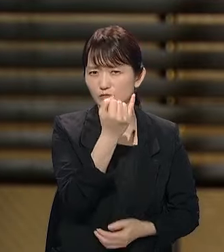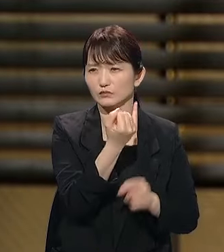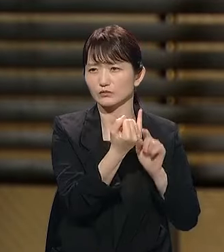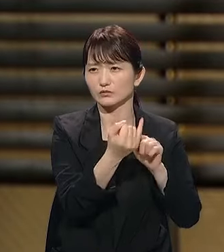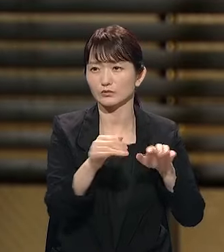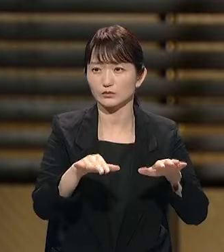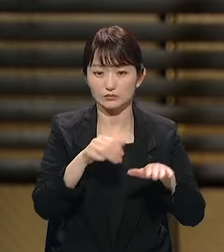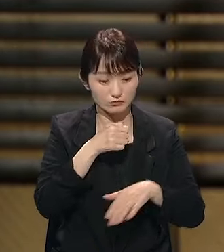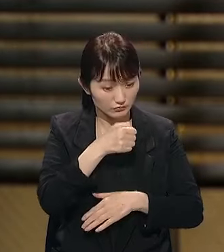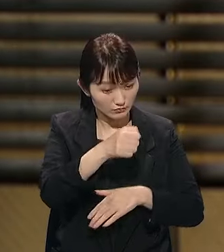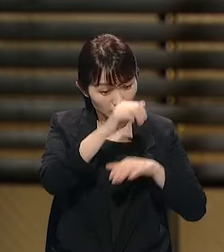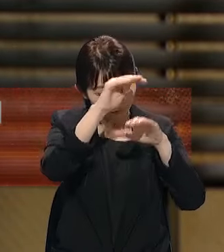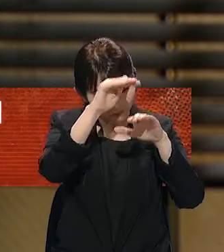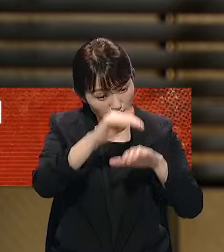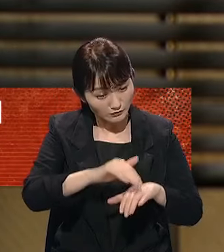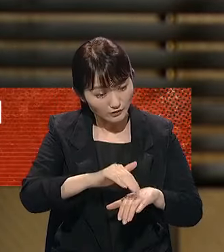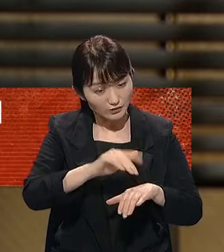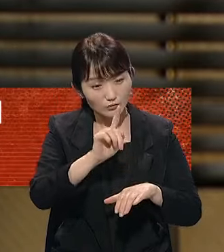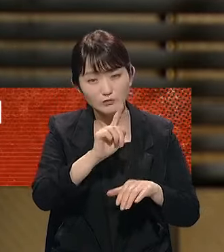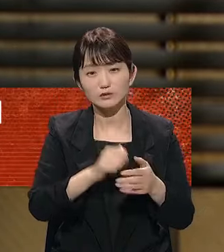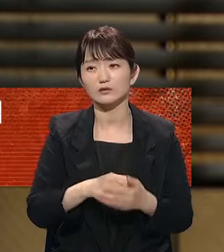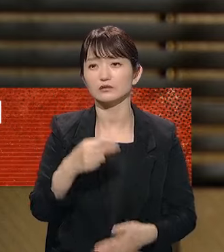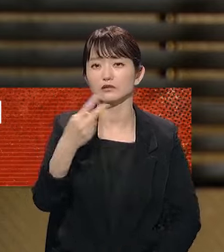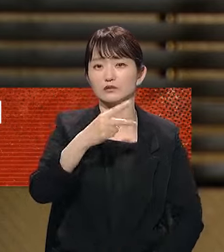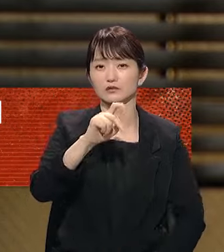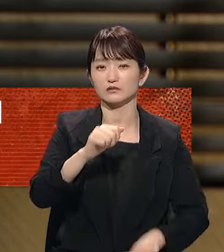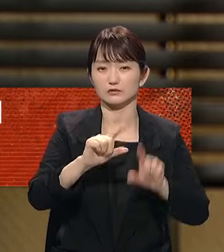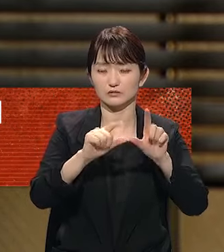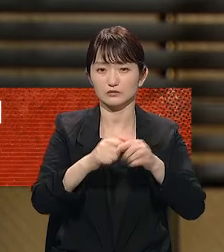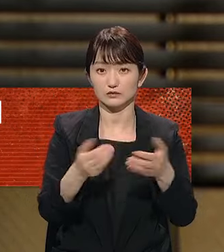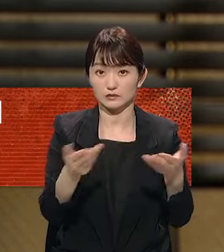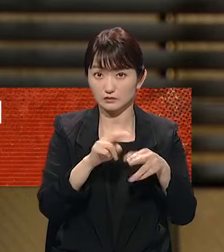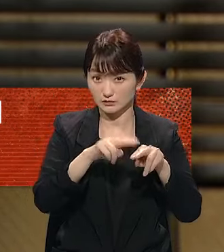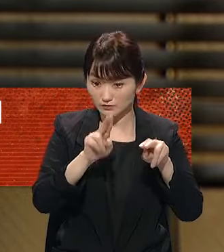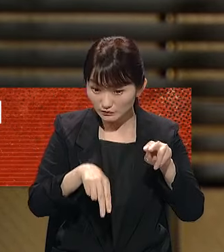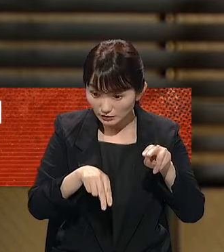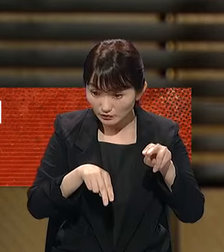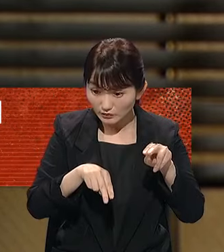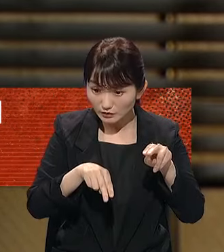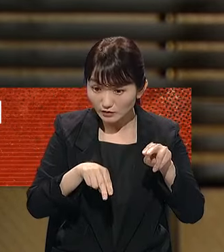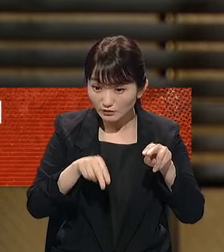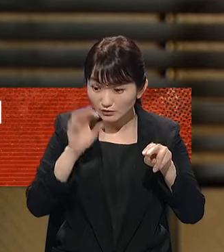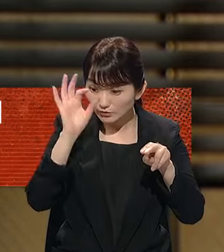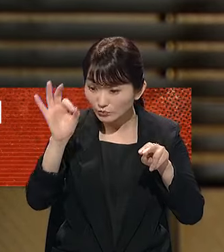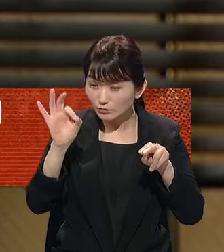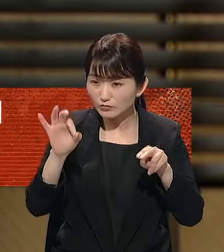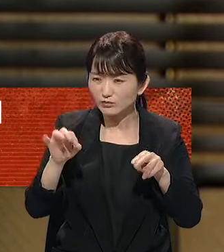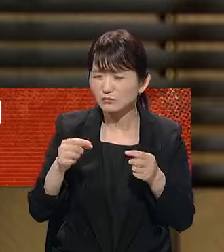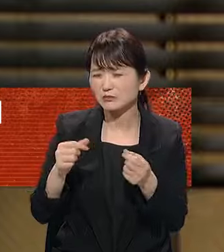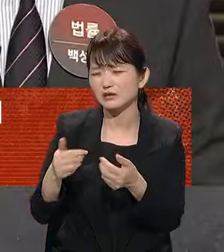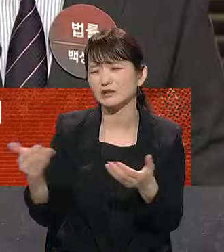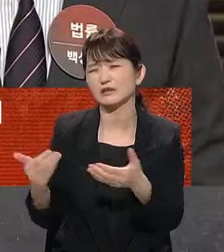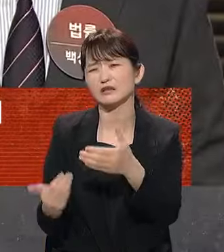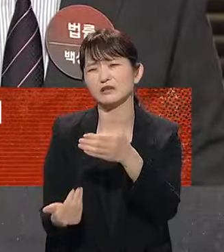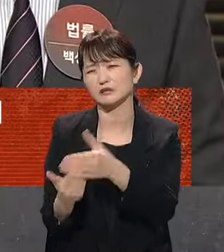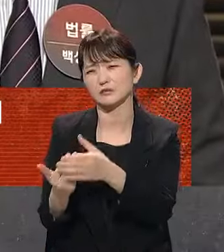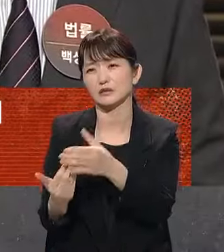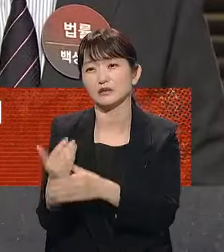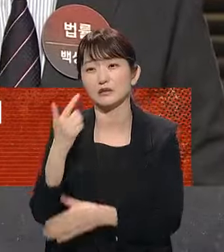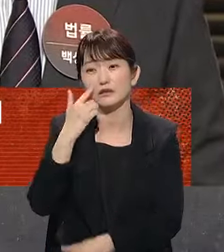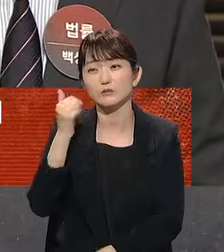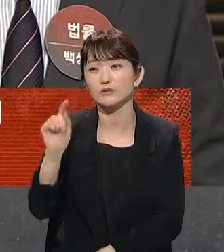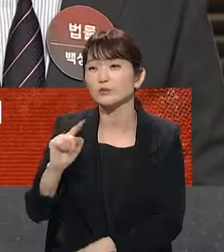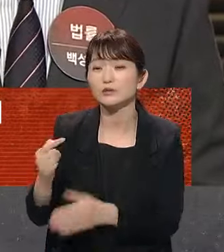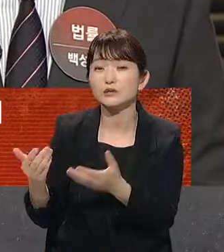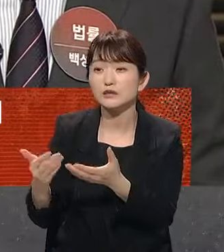이제 인터뷰하는 과정에서 보면 2016년에 본인이 은퇴하고 나서 보니까 그런게 계속 터졌고 아이고 아버지가 무언가를